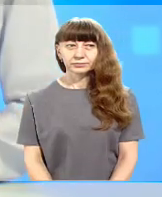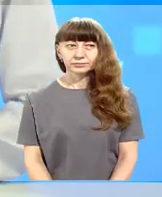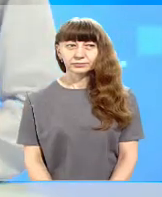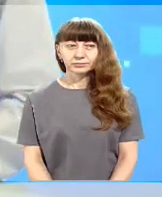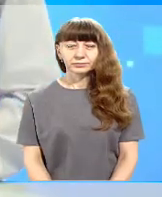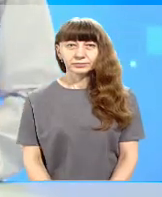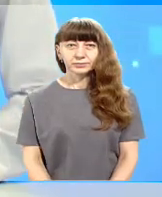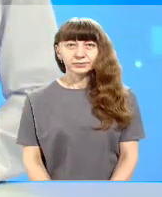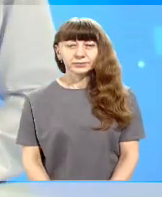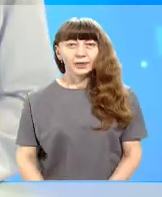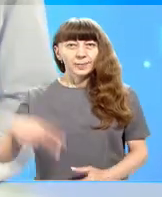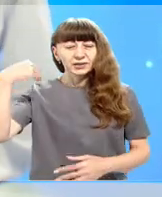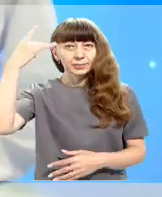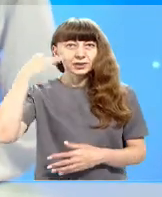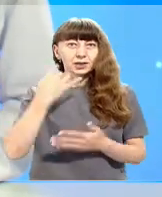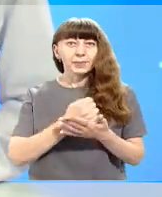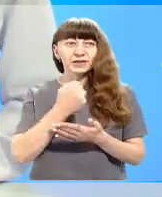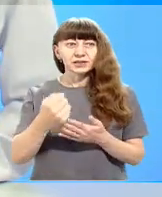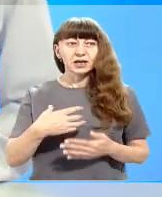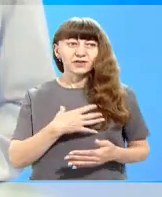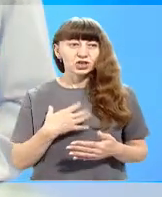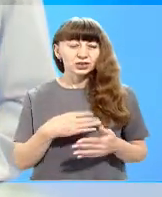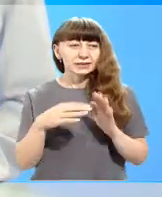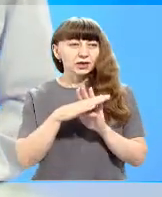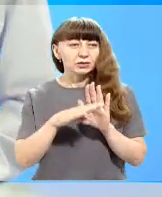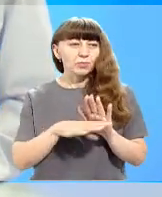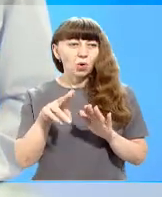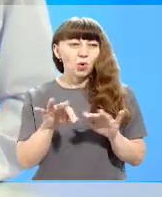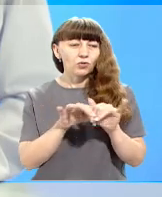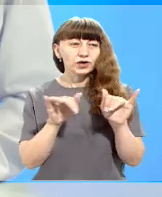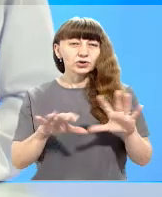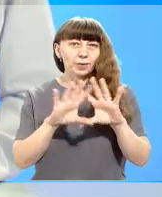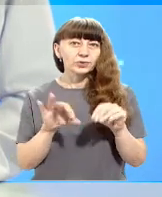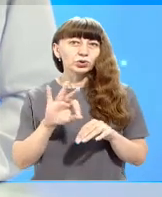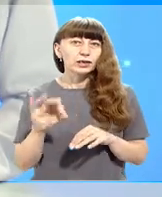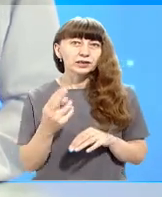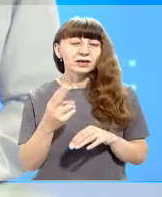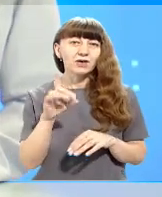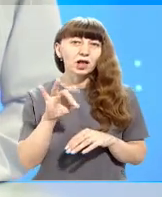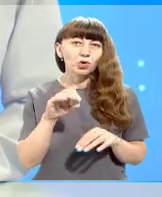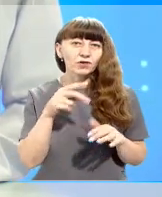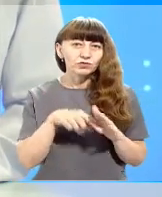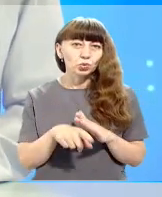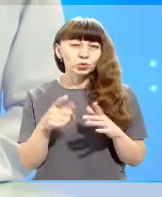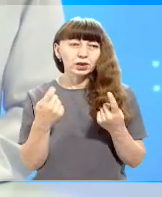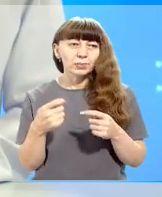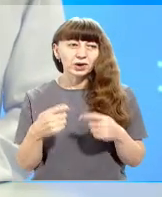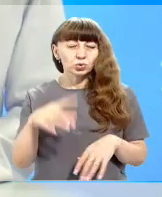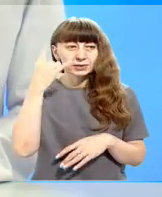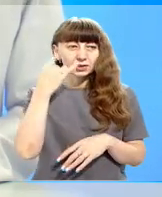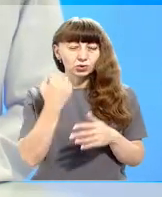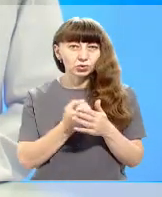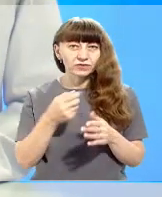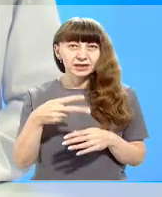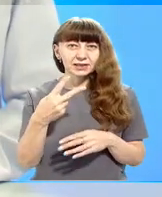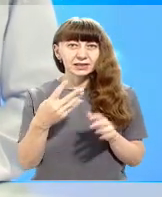Мемлекет басшысы 2029 жылға дейін елдің ұлттық жалпы ішкі өнім көлемін екі есеге арттыру жөнінде маңызды міндет жүктеді.